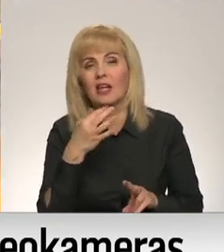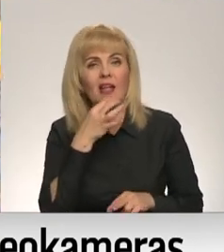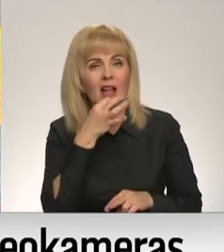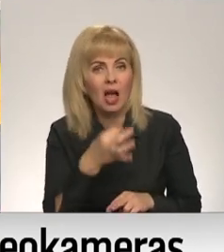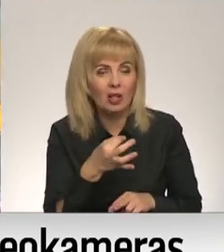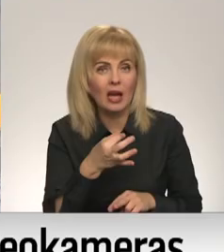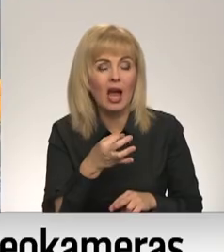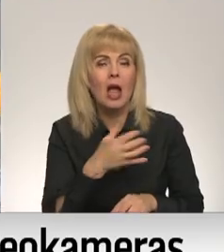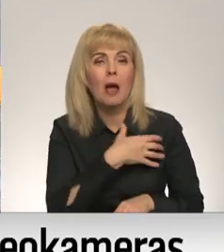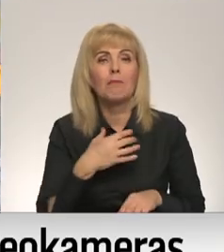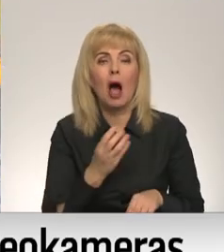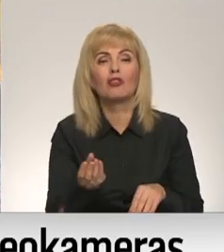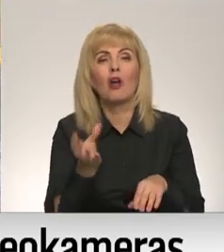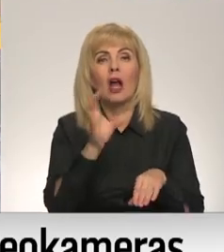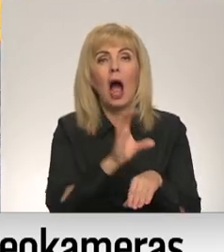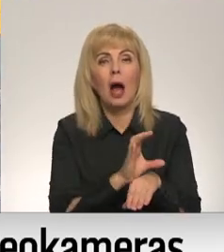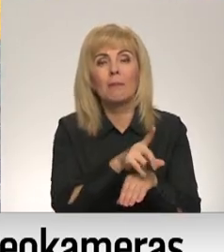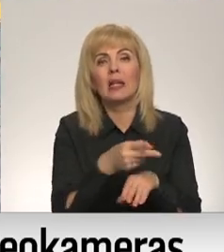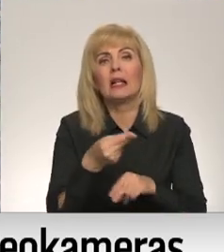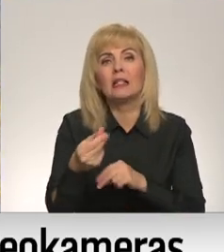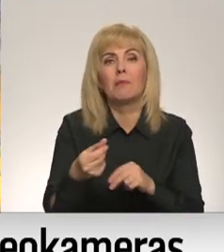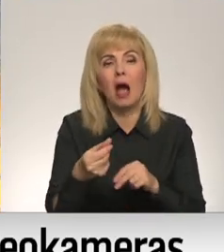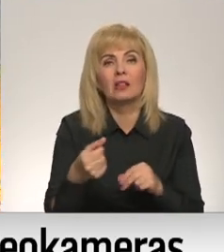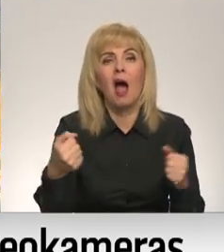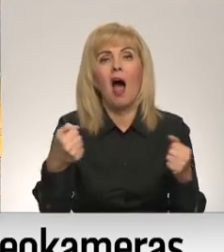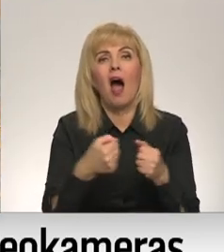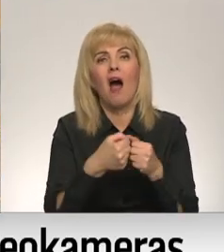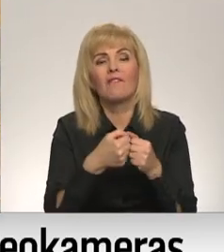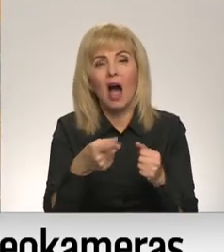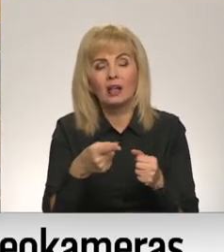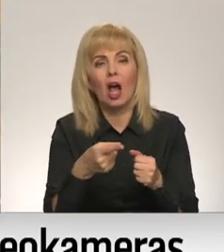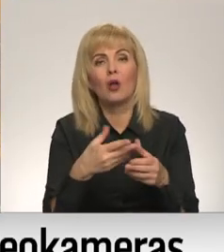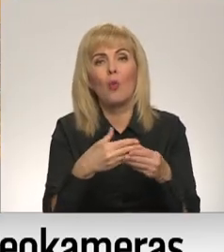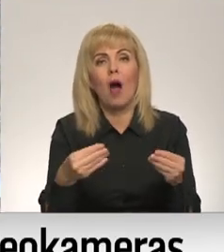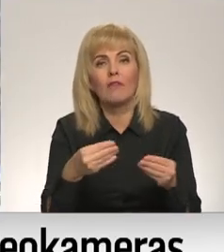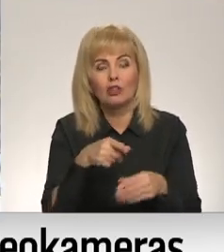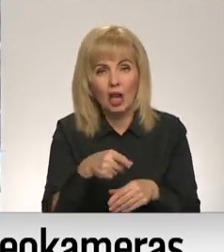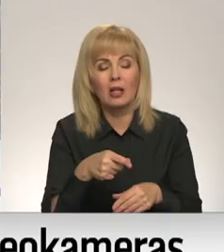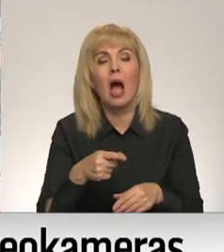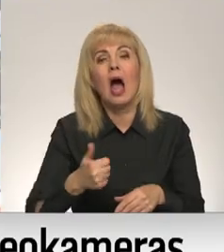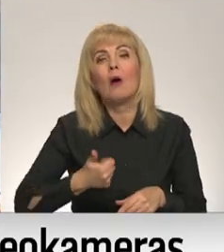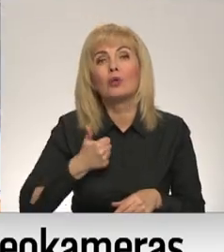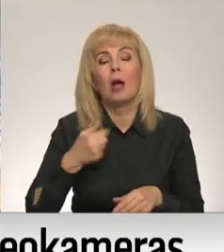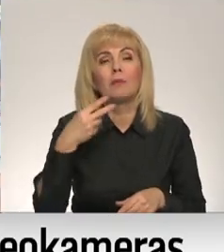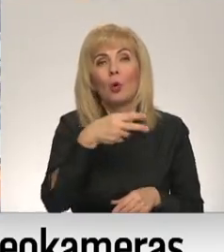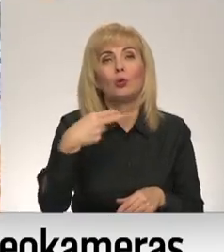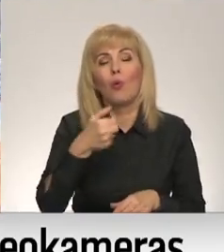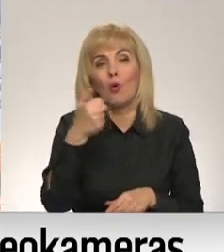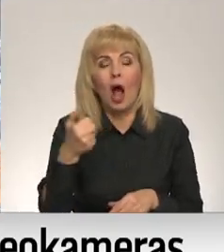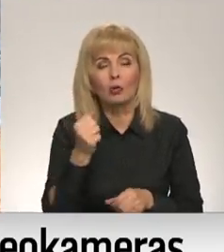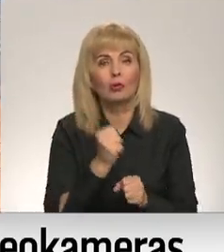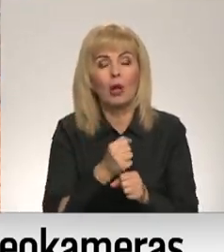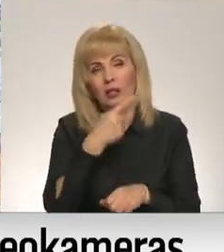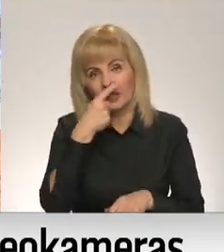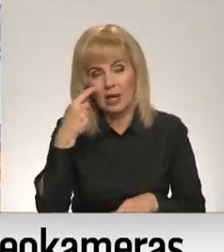pašvaldības kapitālsabiedrībai izmaksā avārijas novēršanas darbi. Uzņēmums 2020. Gadā gan strādāja